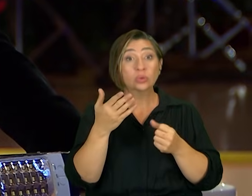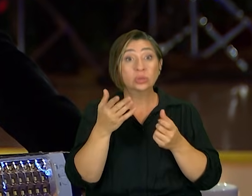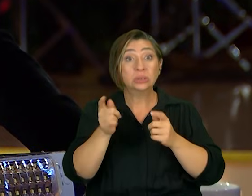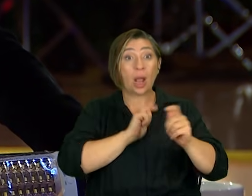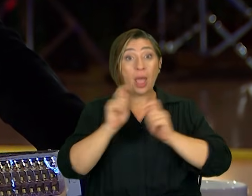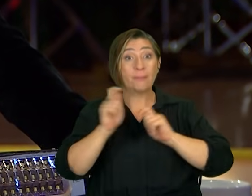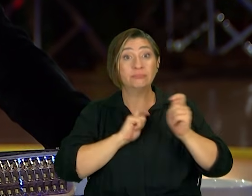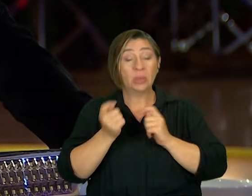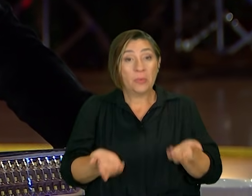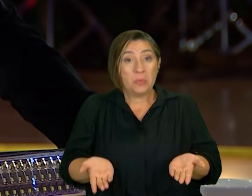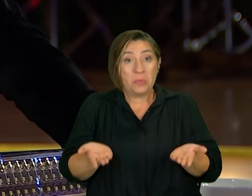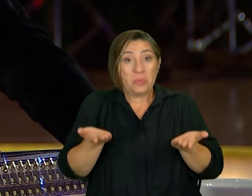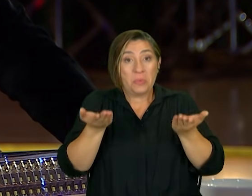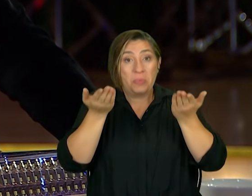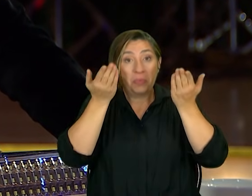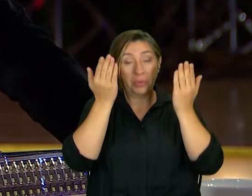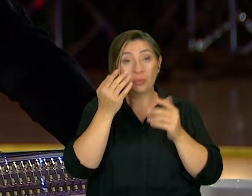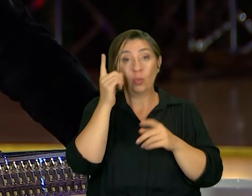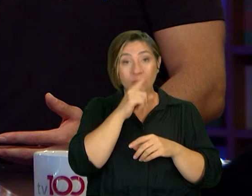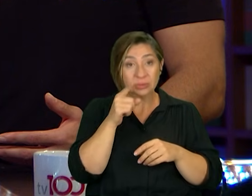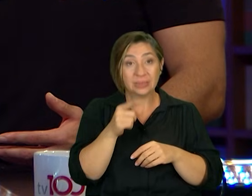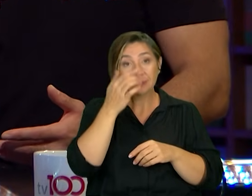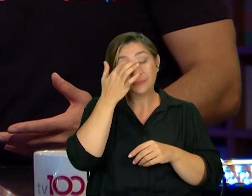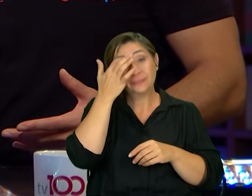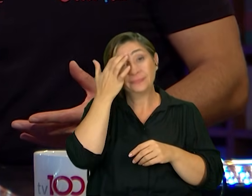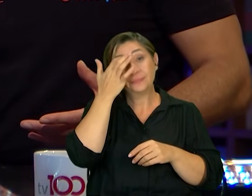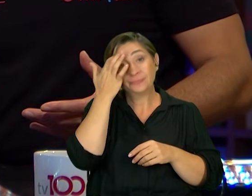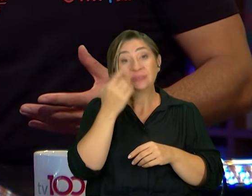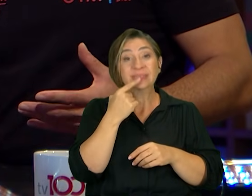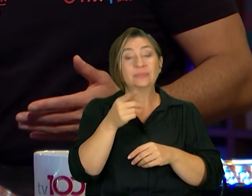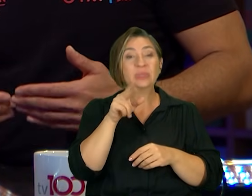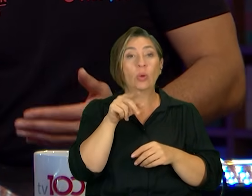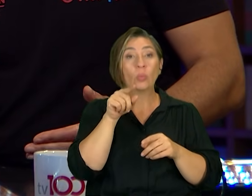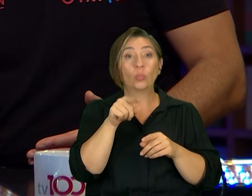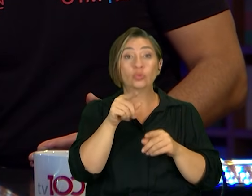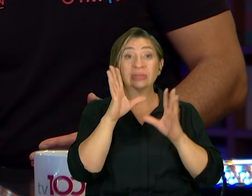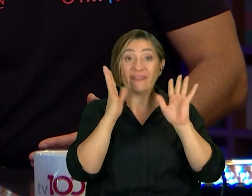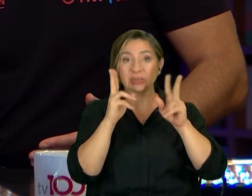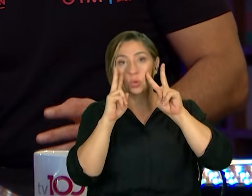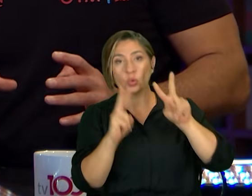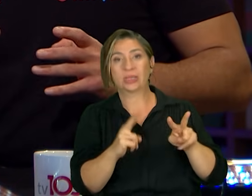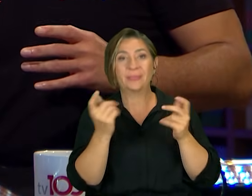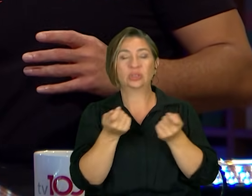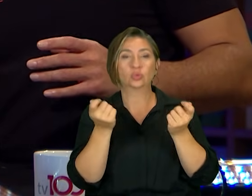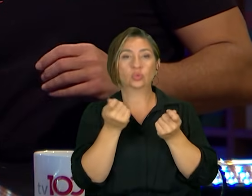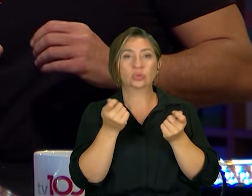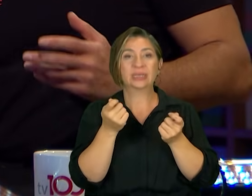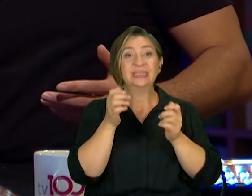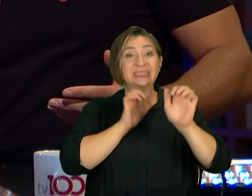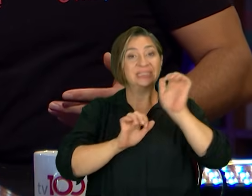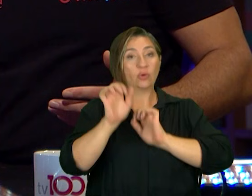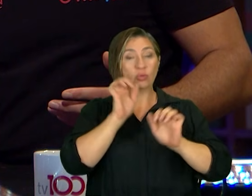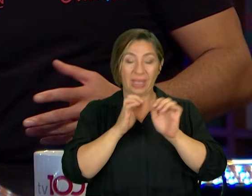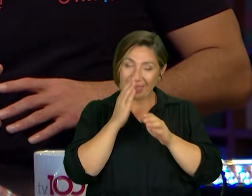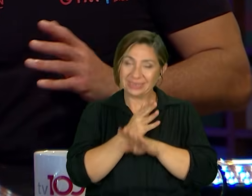talep çok arttı zaten. O yüzden dediğim gibi hani Wing Chun'un bu yönlerini daha fazla ortaya koyuyoruz. Biz hani savunma olarak çok